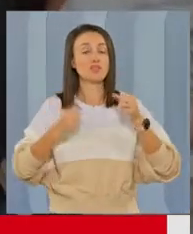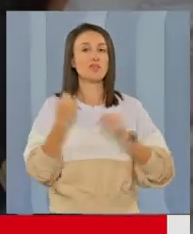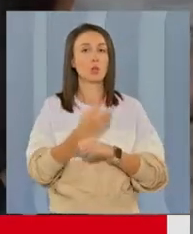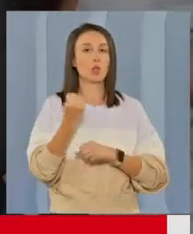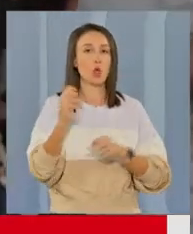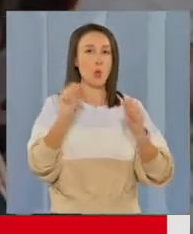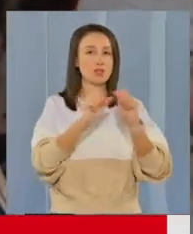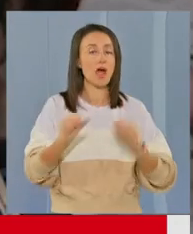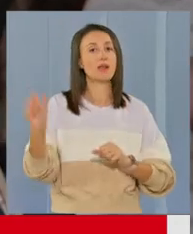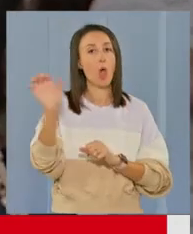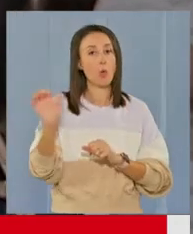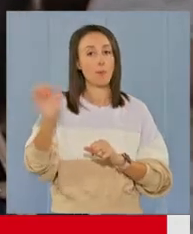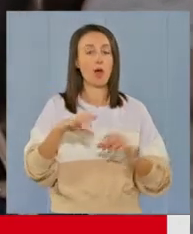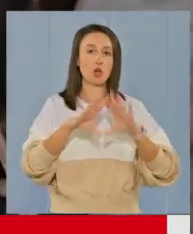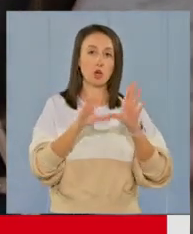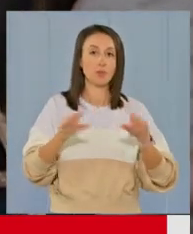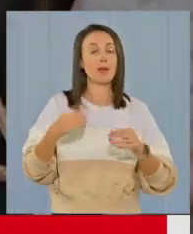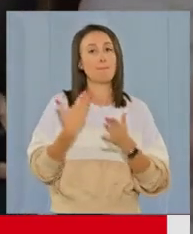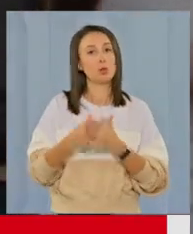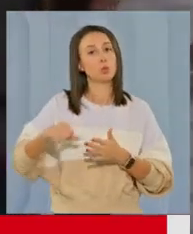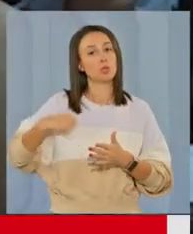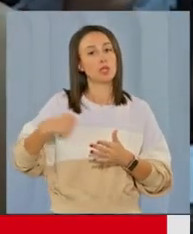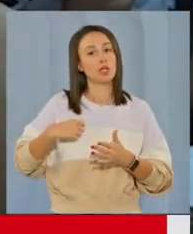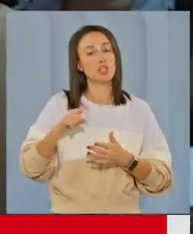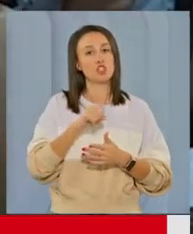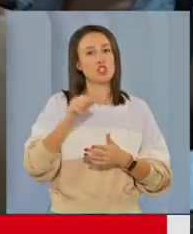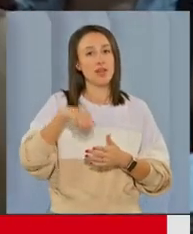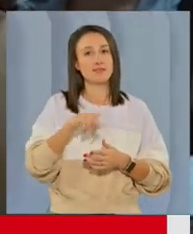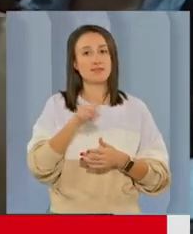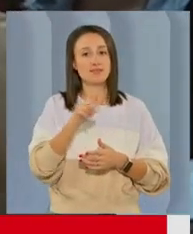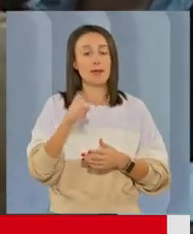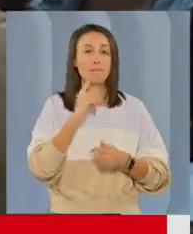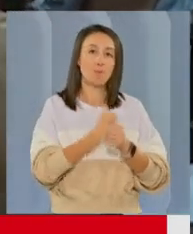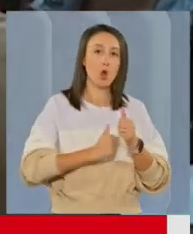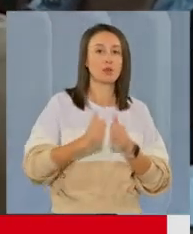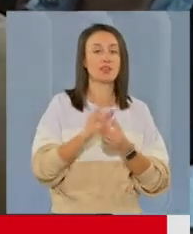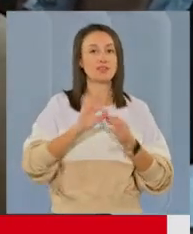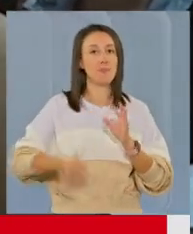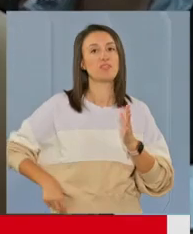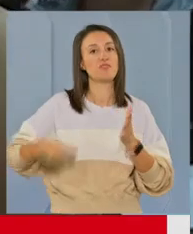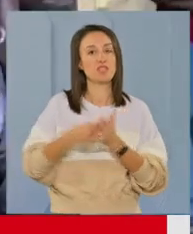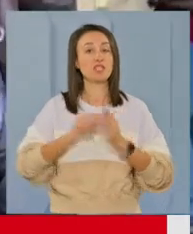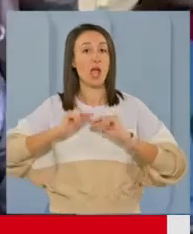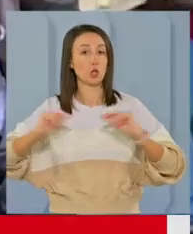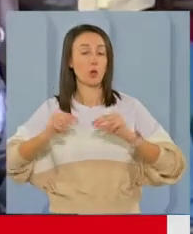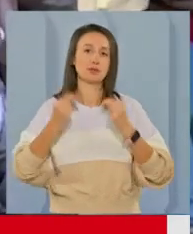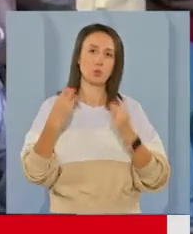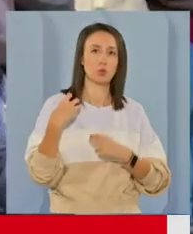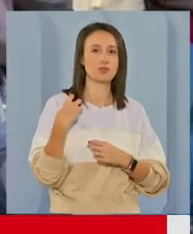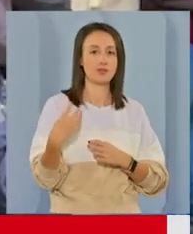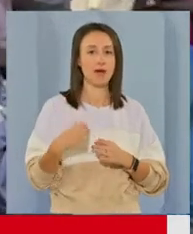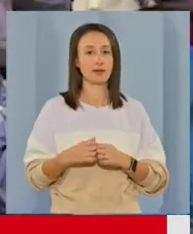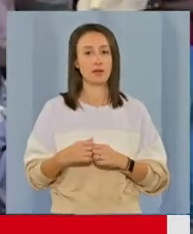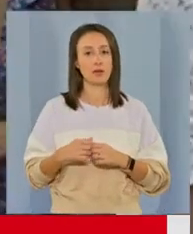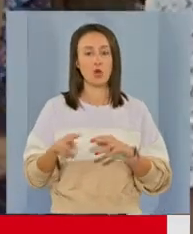9 țări europene, inclusiv România. Pentru tinerii generației Z, o prioritate o reprezintă investiția în educație și bunăstare.